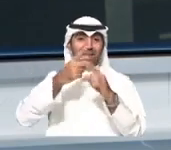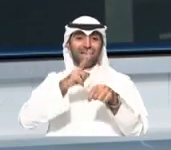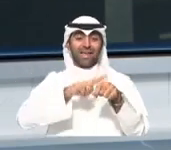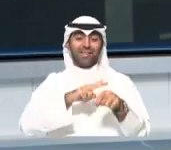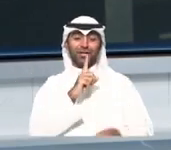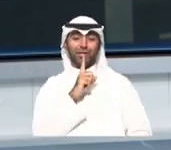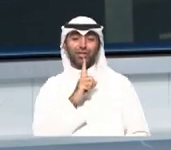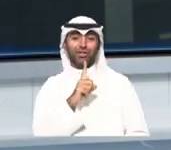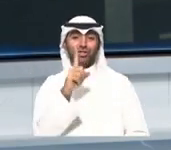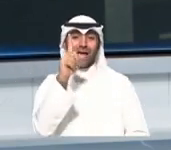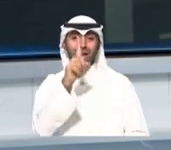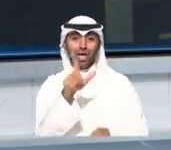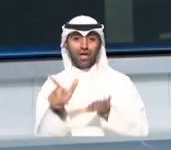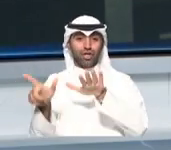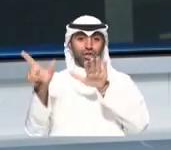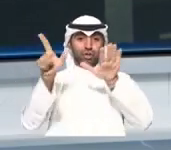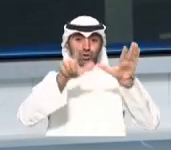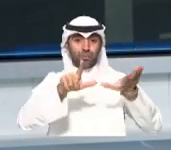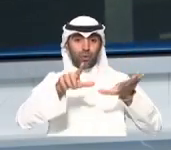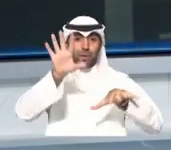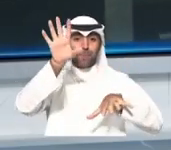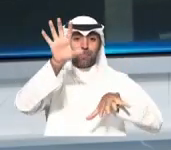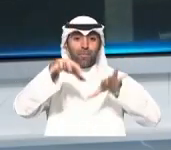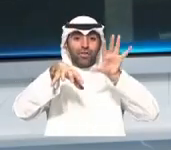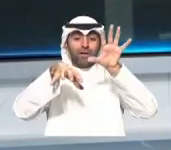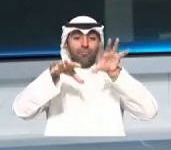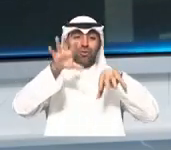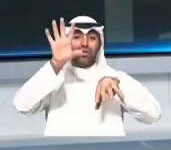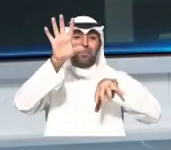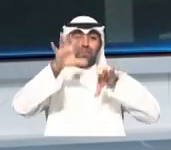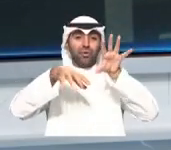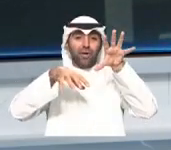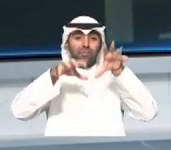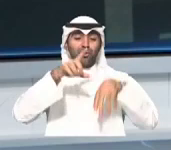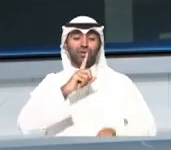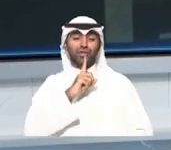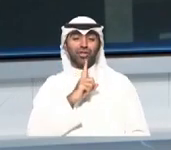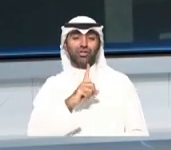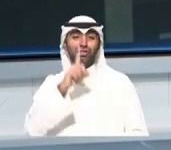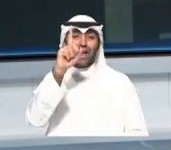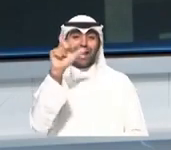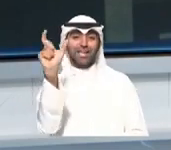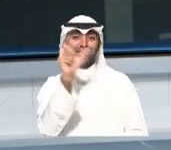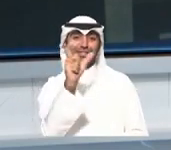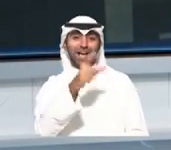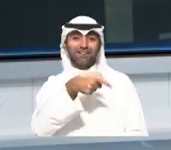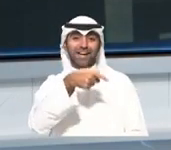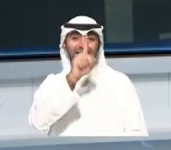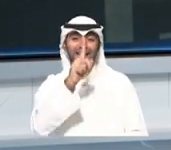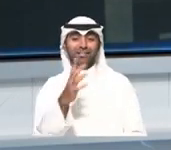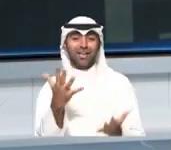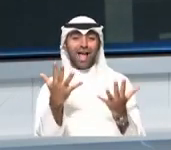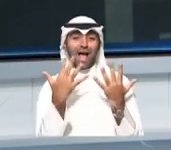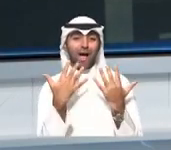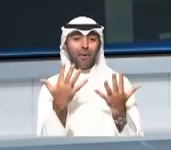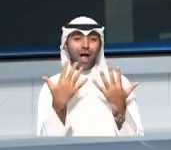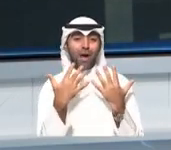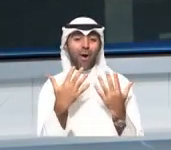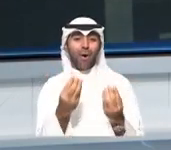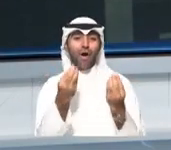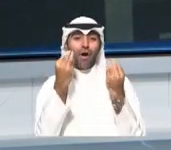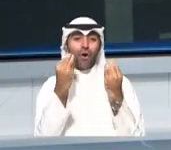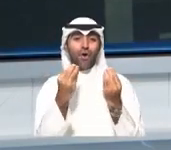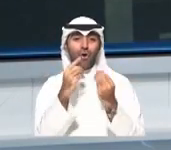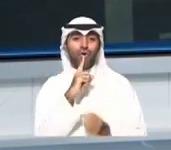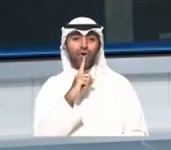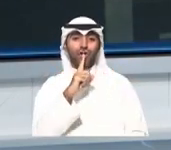تعود مجددا مع نهاية هذا الشهر نوفمبر الخير إن شاء الله، يعود مع أمطاره اللي راح تكون خفيفة إلى متوسطة